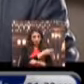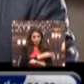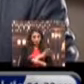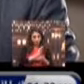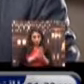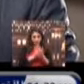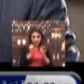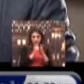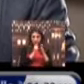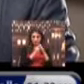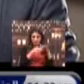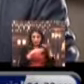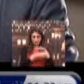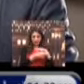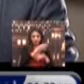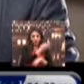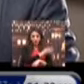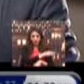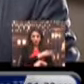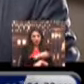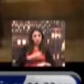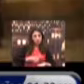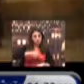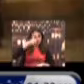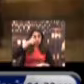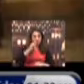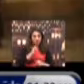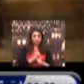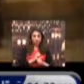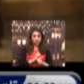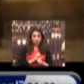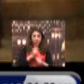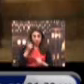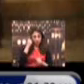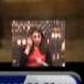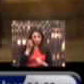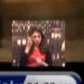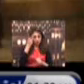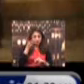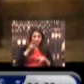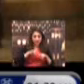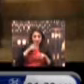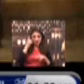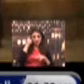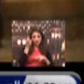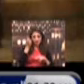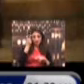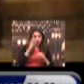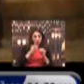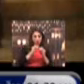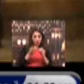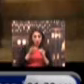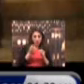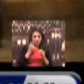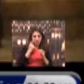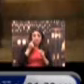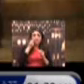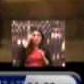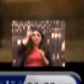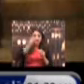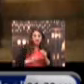البيت والحمد لله نجحت 100%. عظيم، ده اختراع. انت كمان لك اختراع تاني خاص بالحفاظ على حياة الانسان،